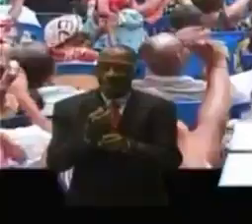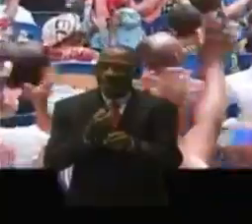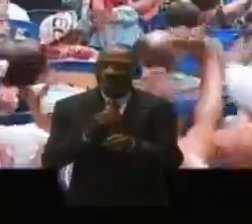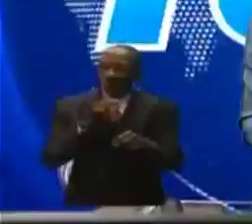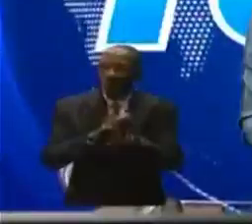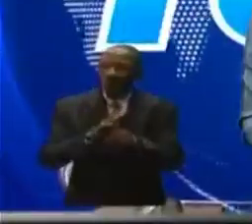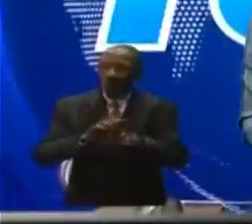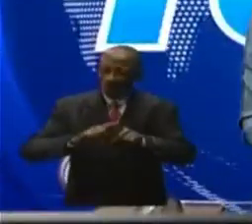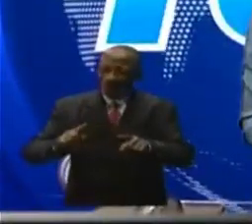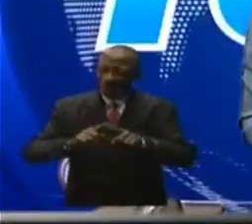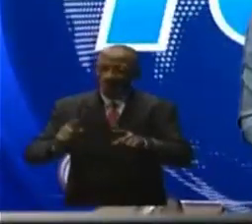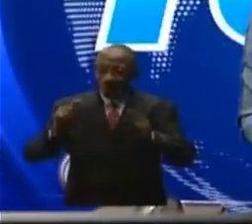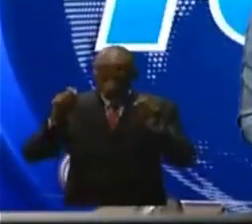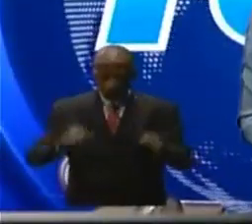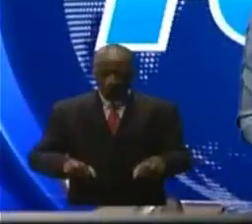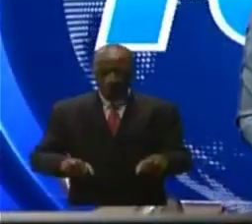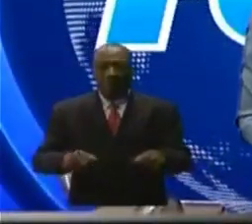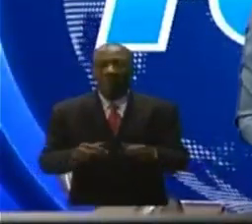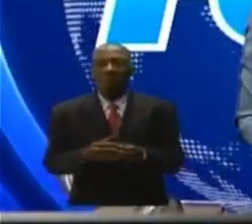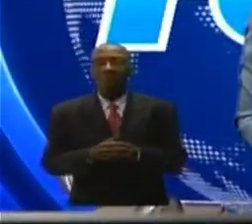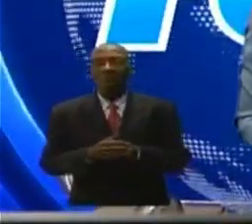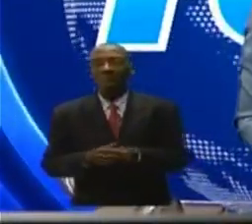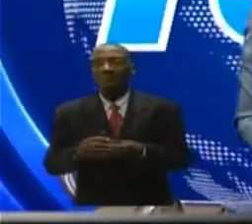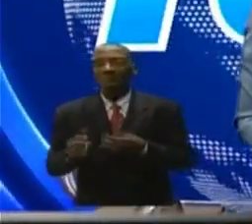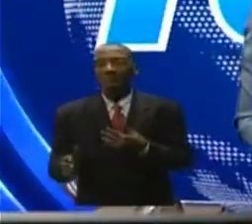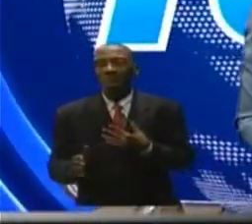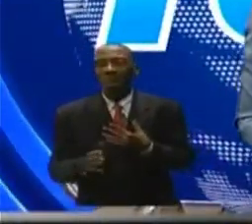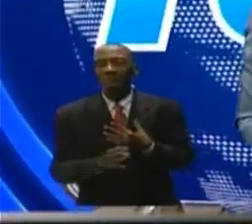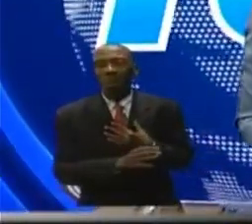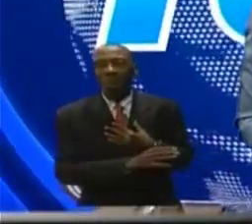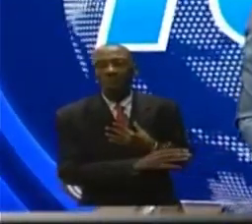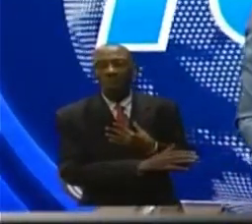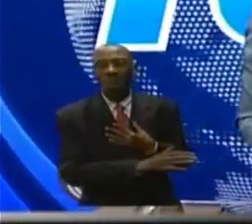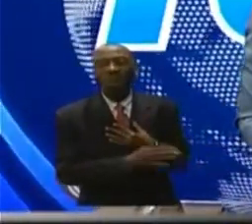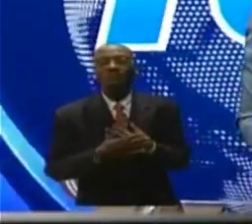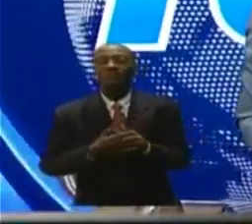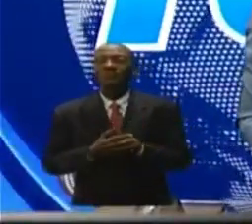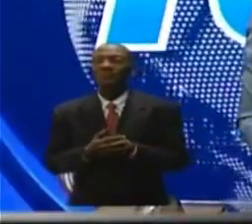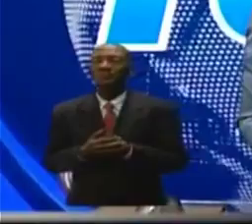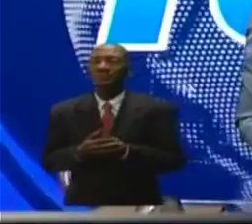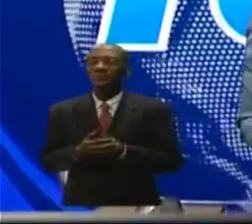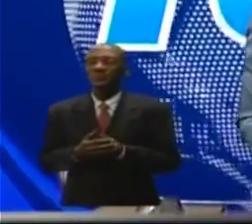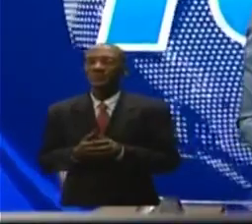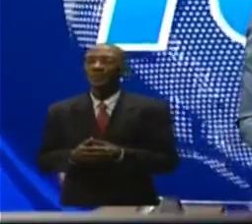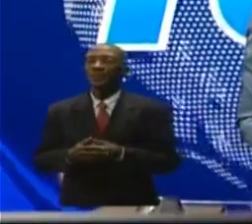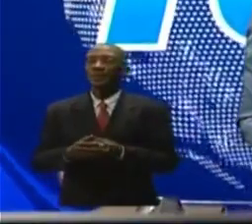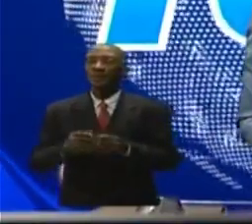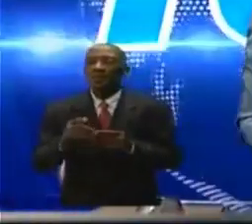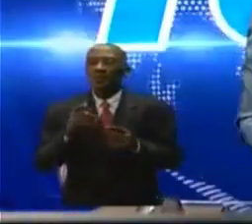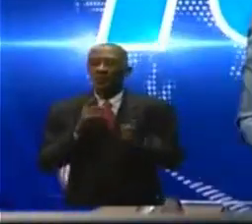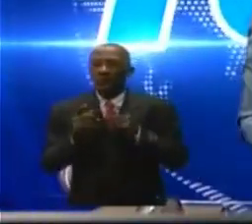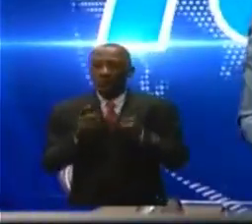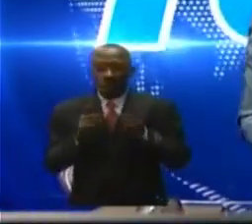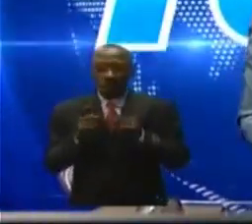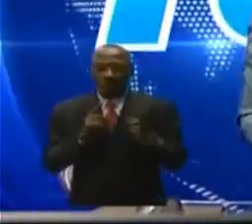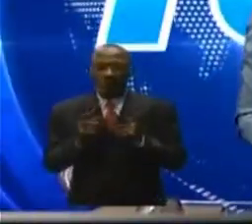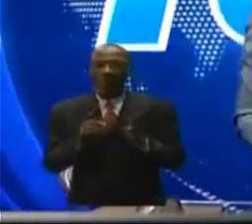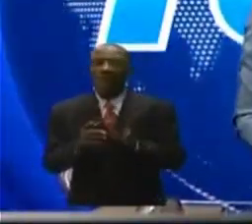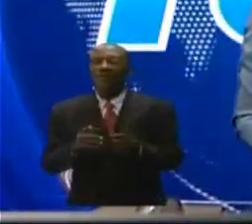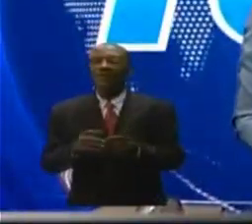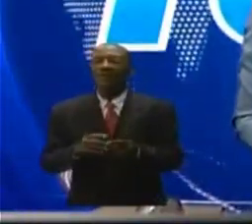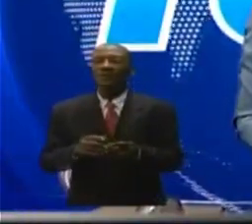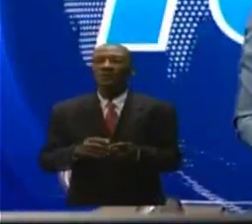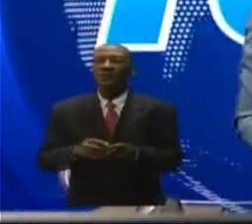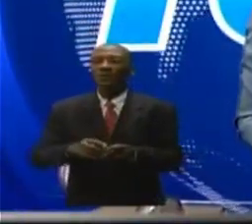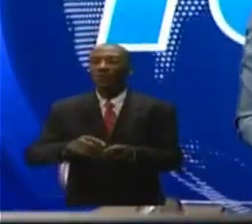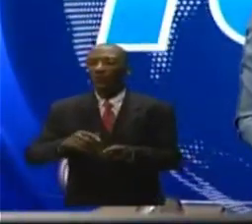communication. Fin de suspense au sujet de résultats des élèves dans la province de la Tchopo. La proclamation de